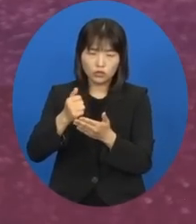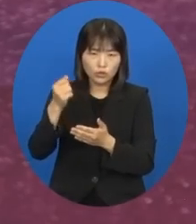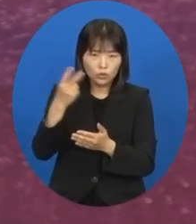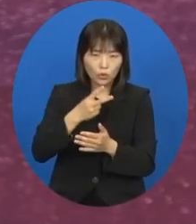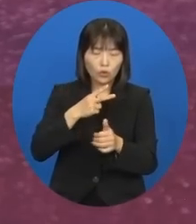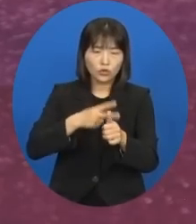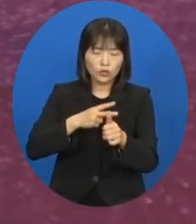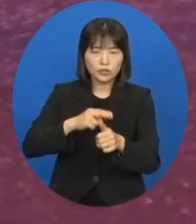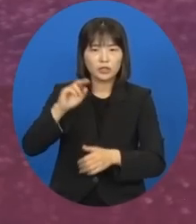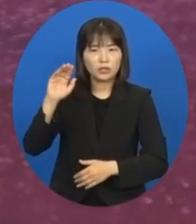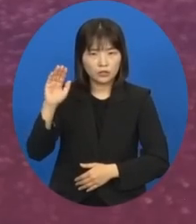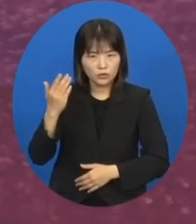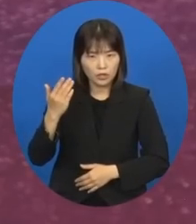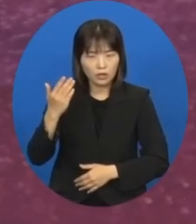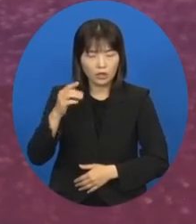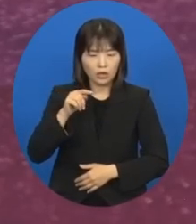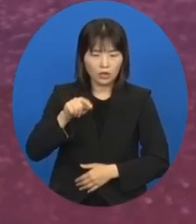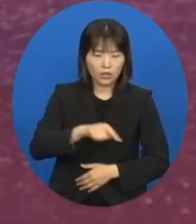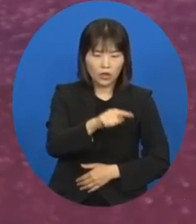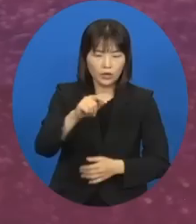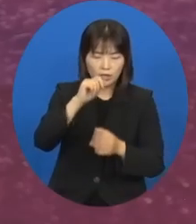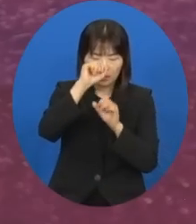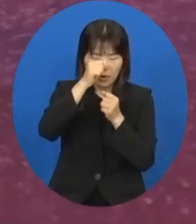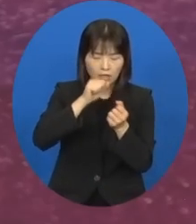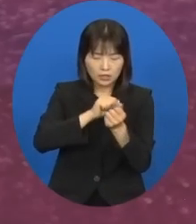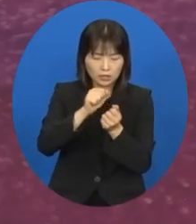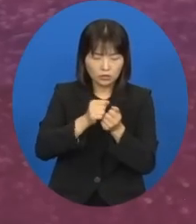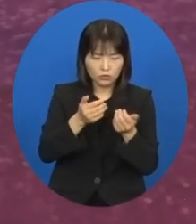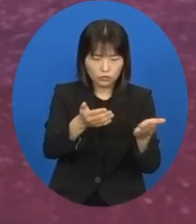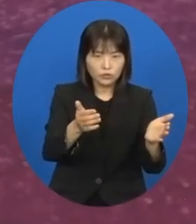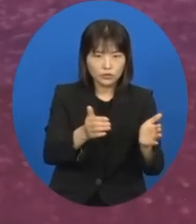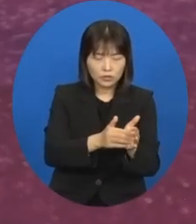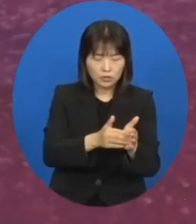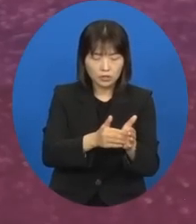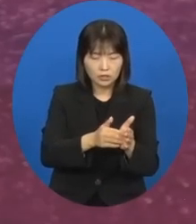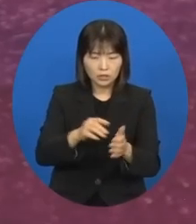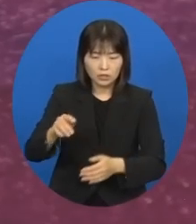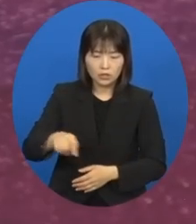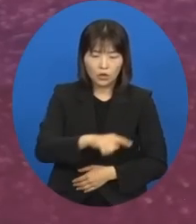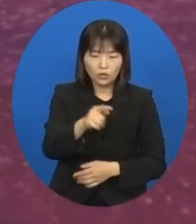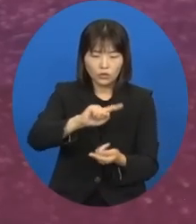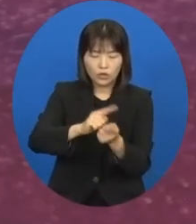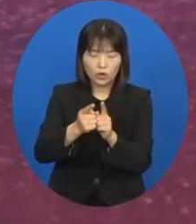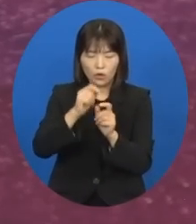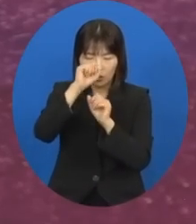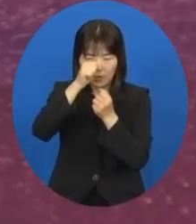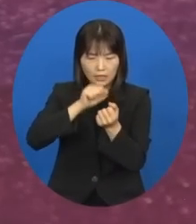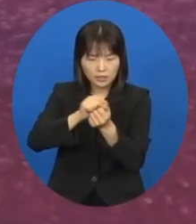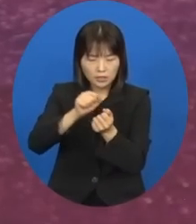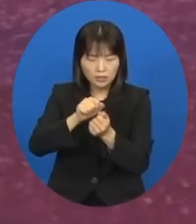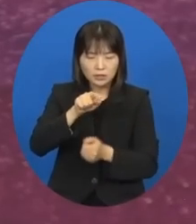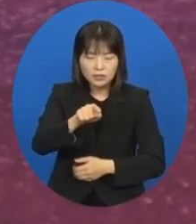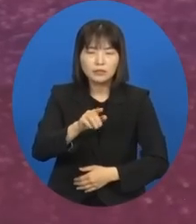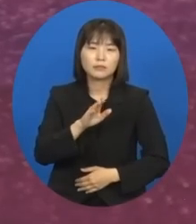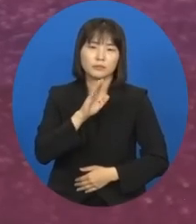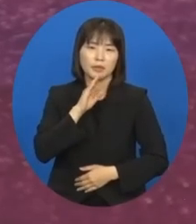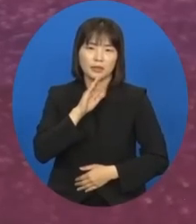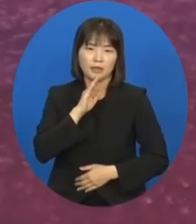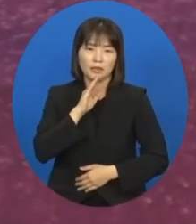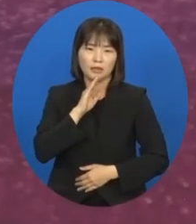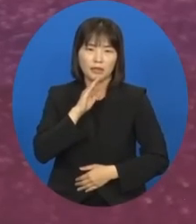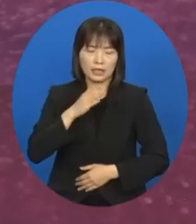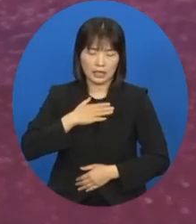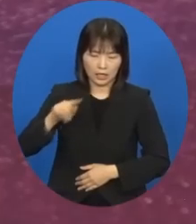선생이 되어 너희의 발을 씻었으니 너희도 서로 발을 씻어 주는 것이 옳으니라